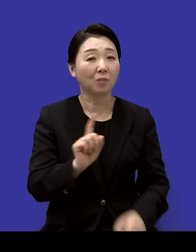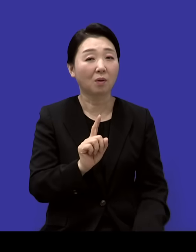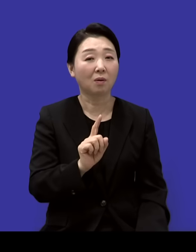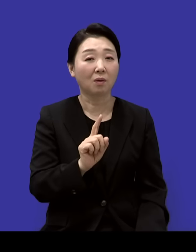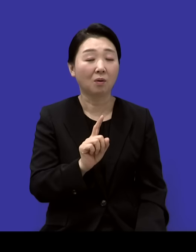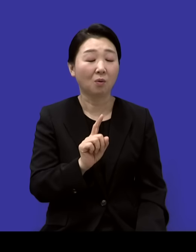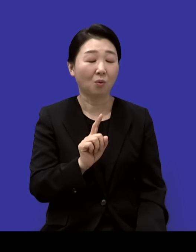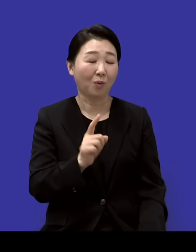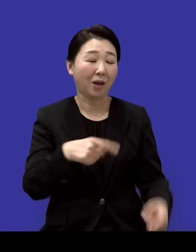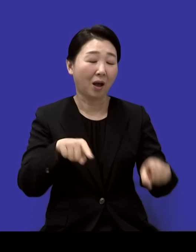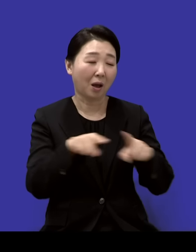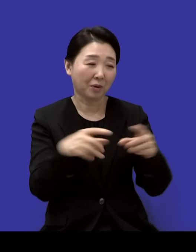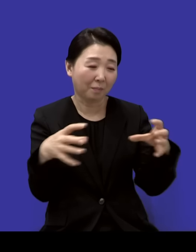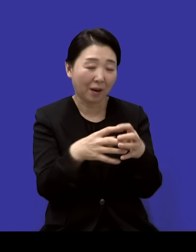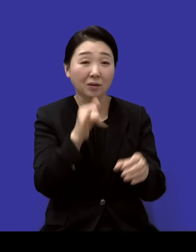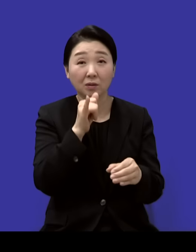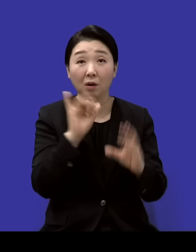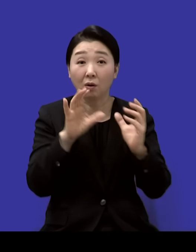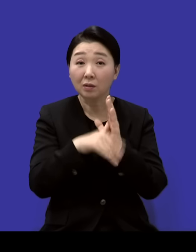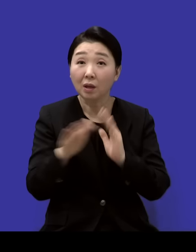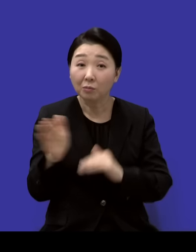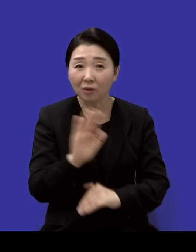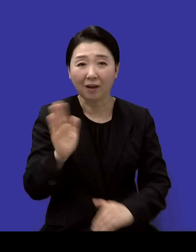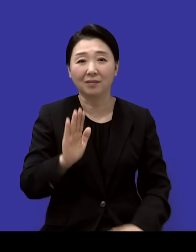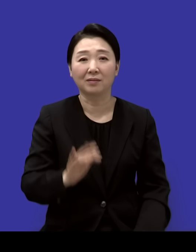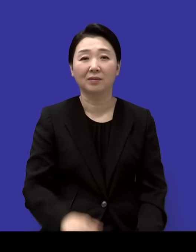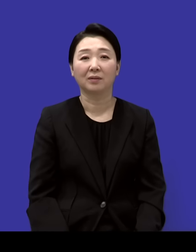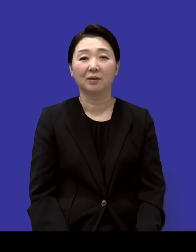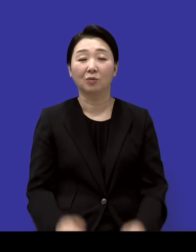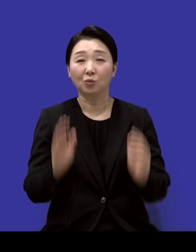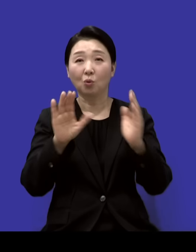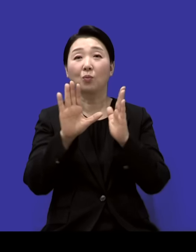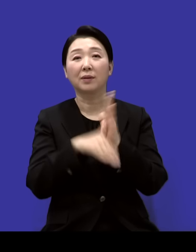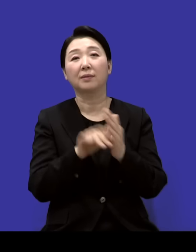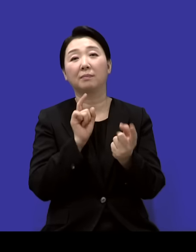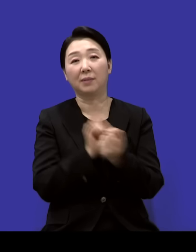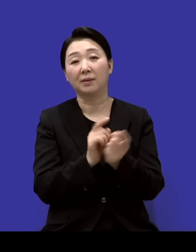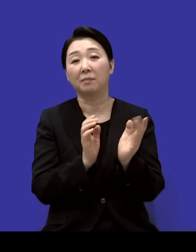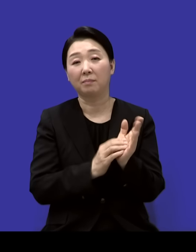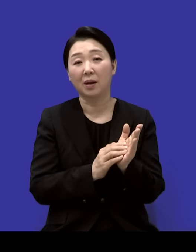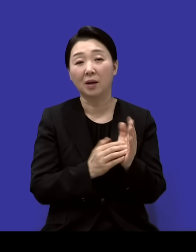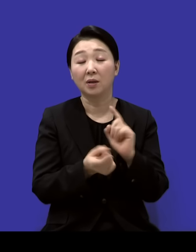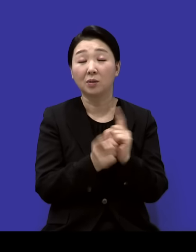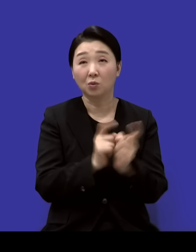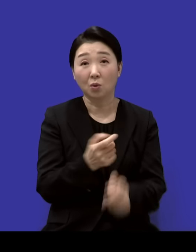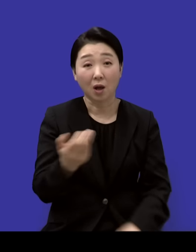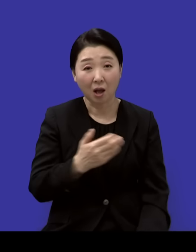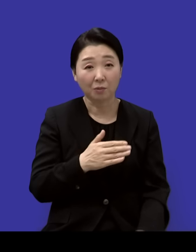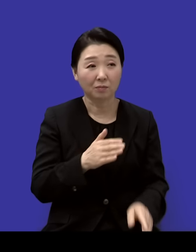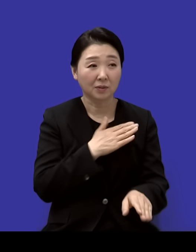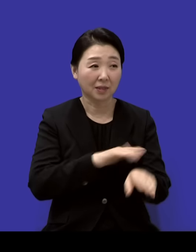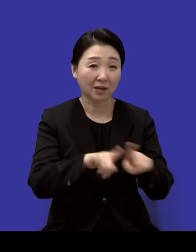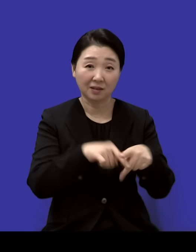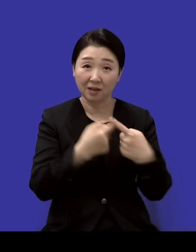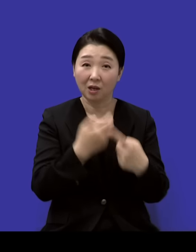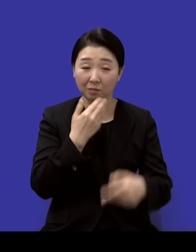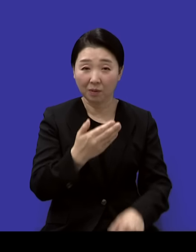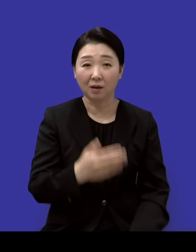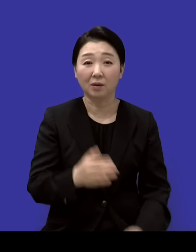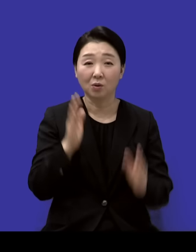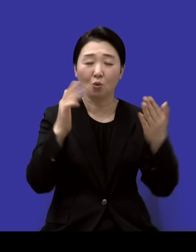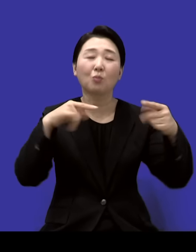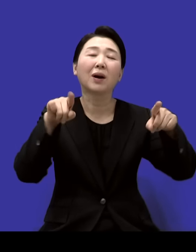너무 섞여 들어가니까 어릴 때부터 친구예요? 얼마 되지 않았어요. 공부하면서 만난 건데 서로의 아픔을 너무 잘 이해할 수 있으니까 예. 공부를